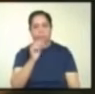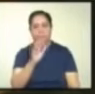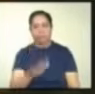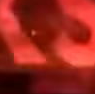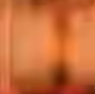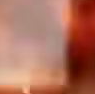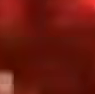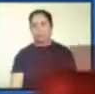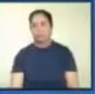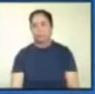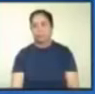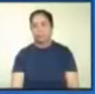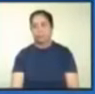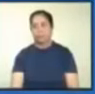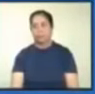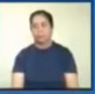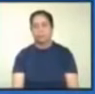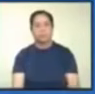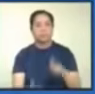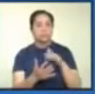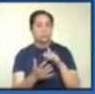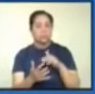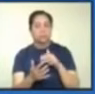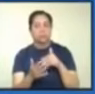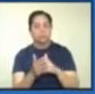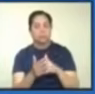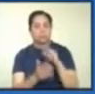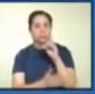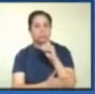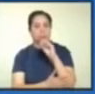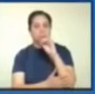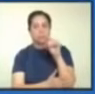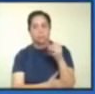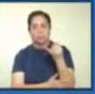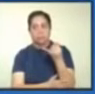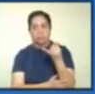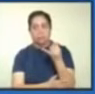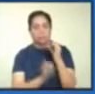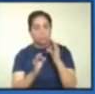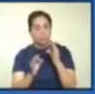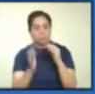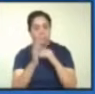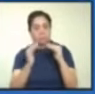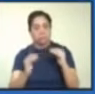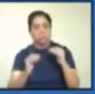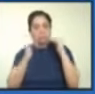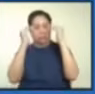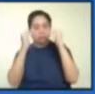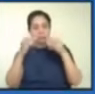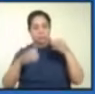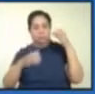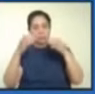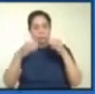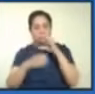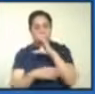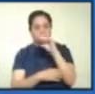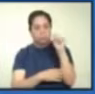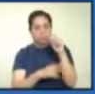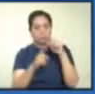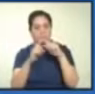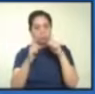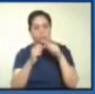News 5. Pag-aaralan naman daw ng Department of Justice kung iaapela sa Court of Appeals